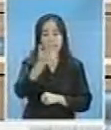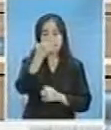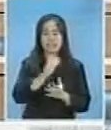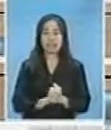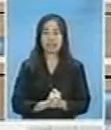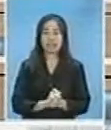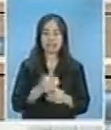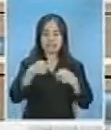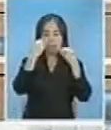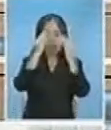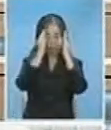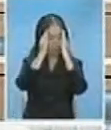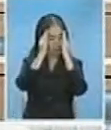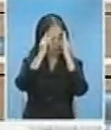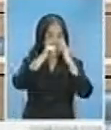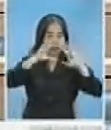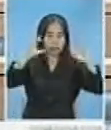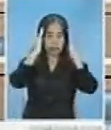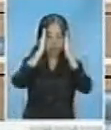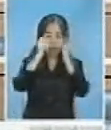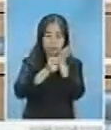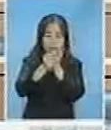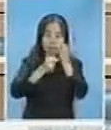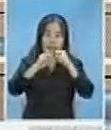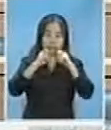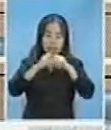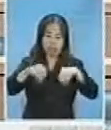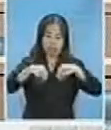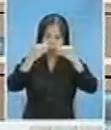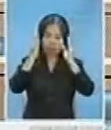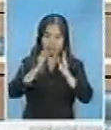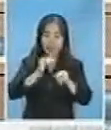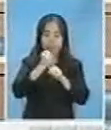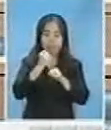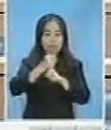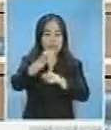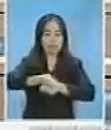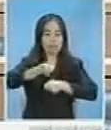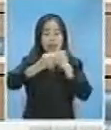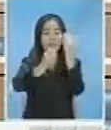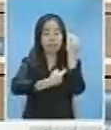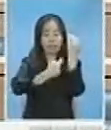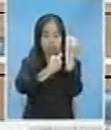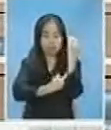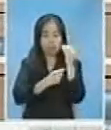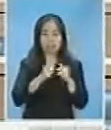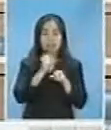ตั้งใจหน่อยสิครับในการแก้ไขปัญหาเรื่องยางพาราให้แก่เกษตรกรเบี้ยวเขาครับทำยังไงครับเ